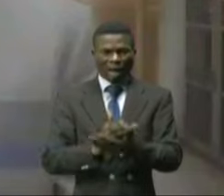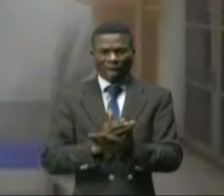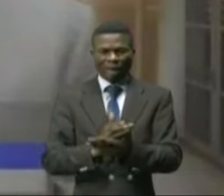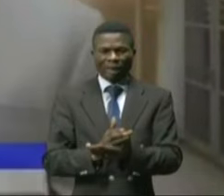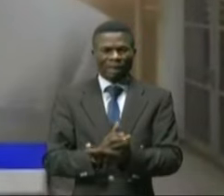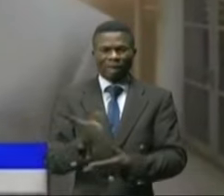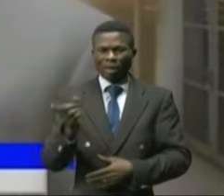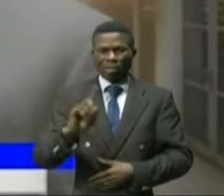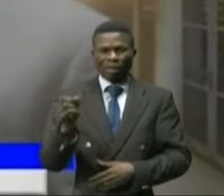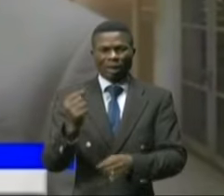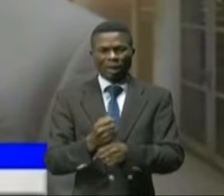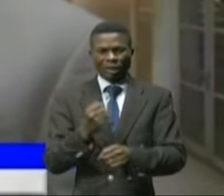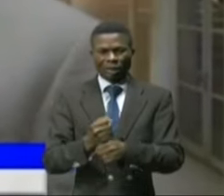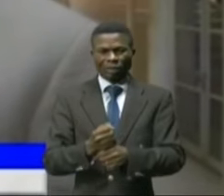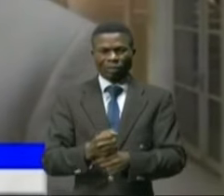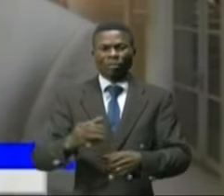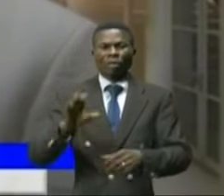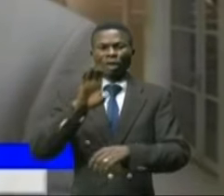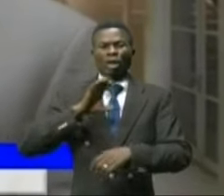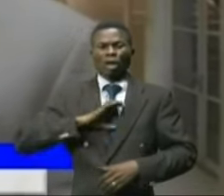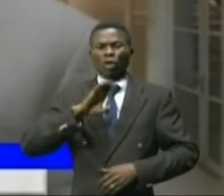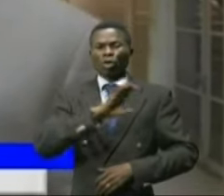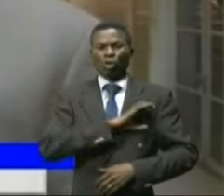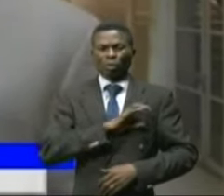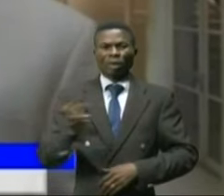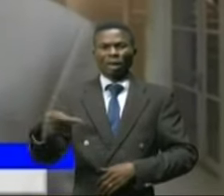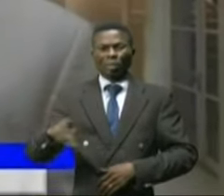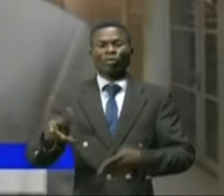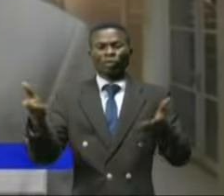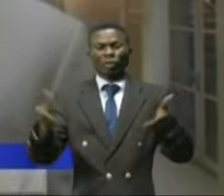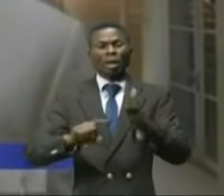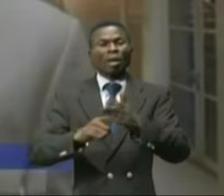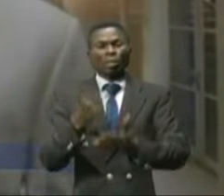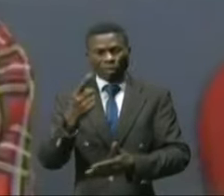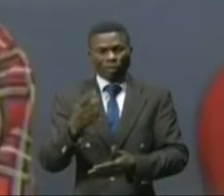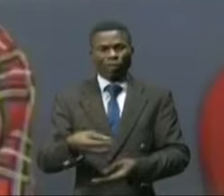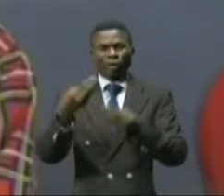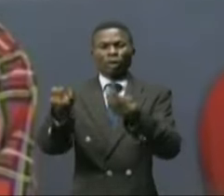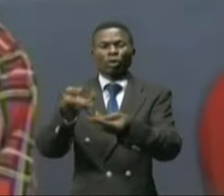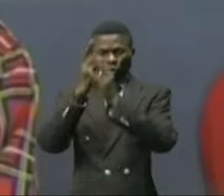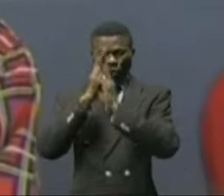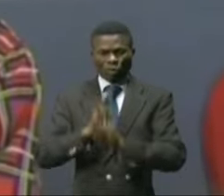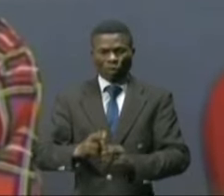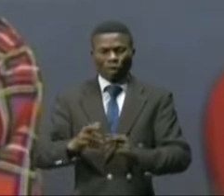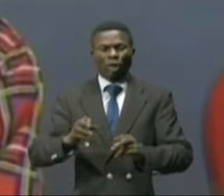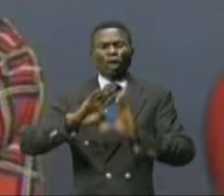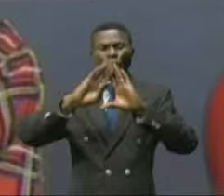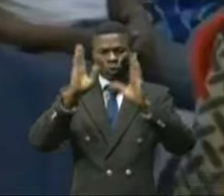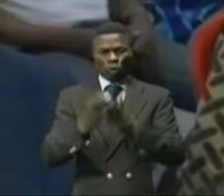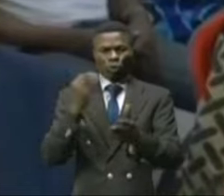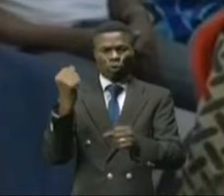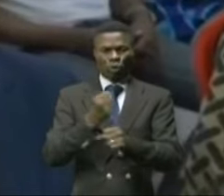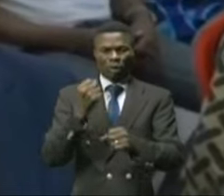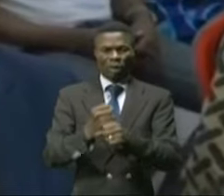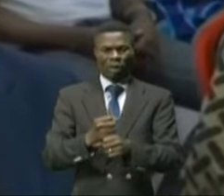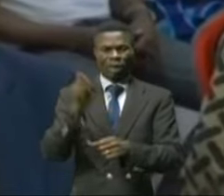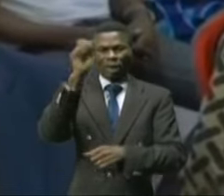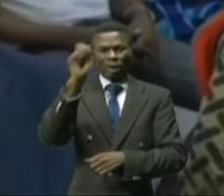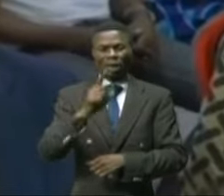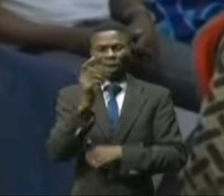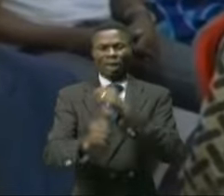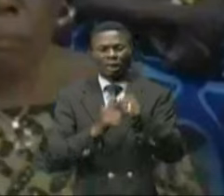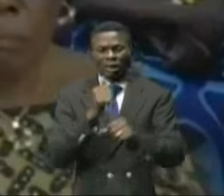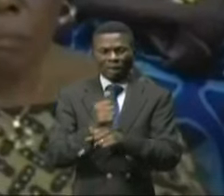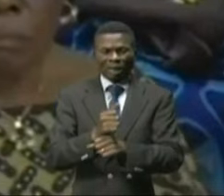que le comité provincial existe, c'est la première fois. Nous venons d'honorer ceux qui ont travaillé pendant plus de 30 ans.